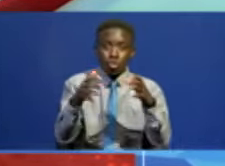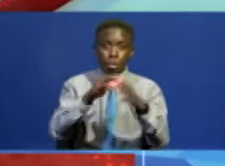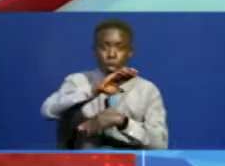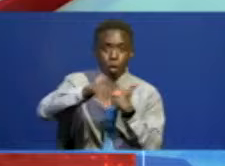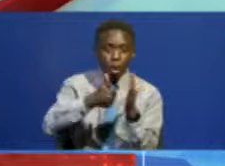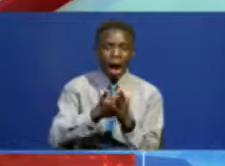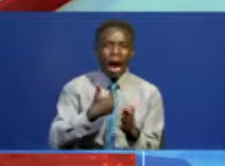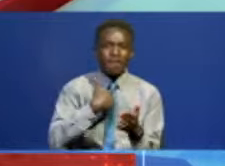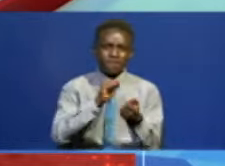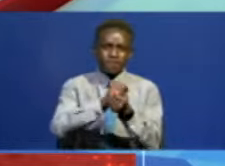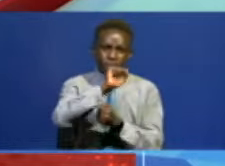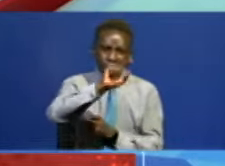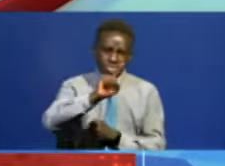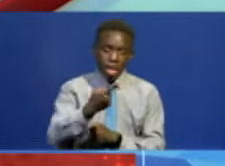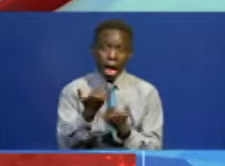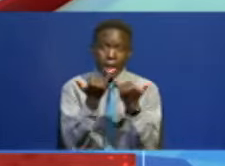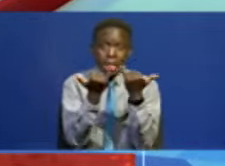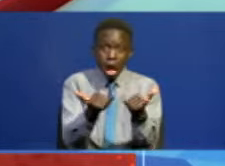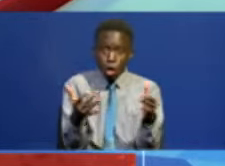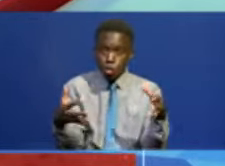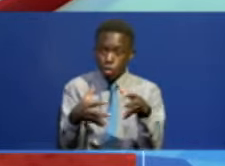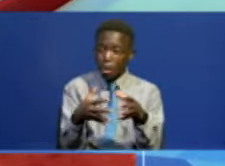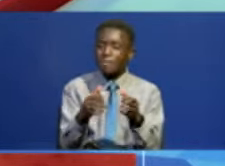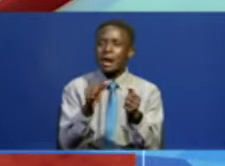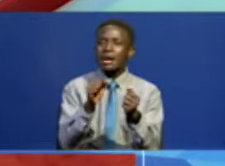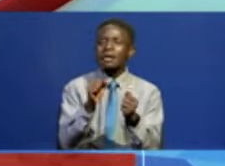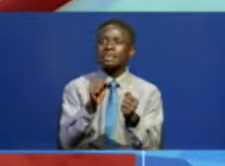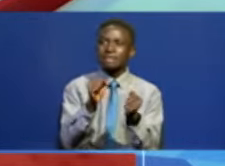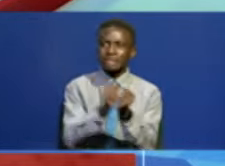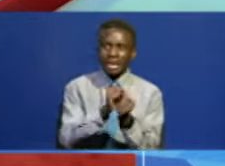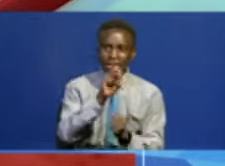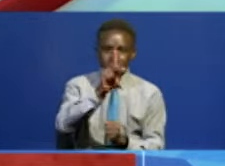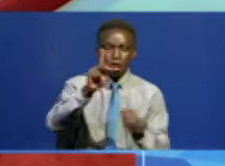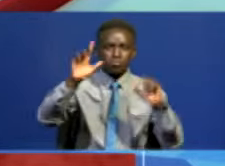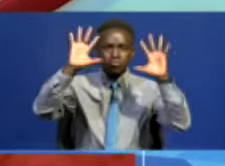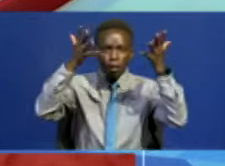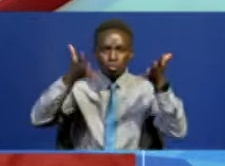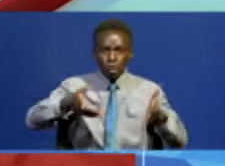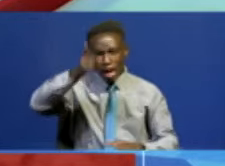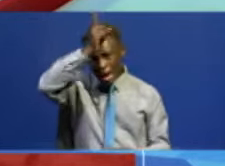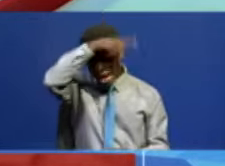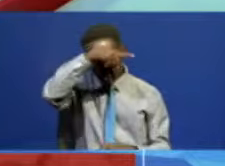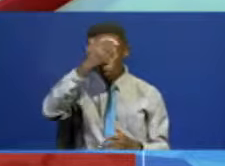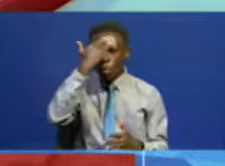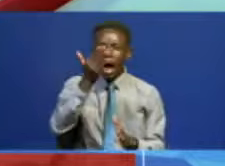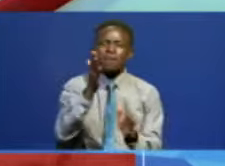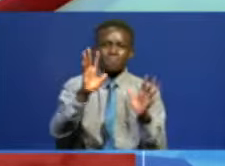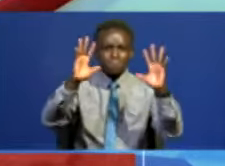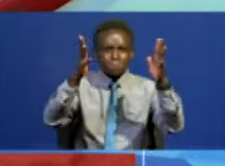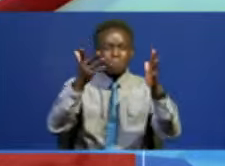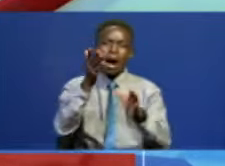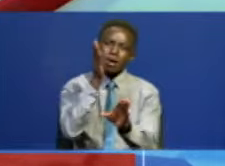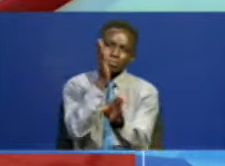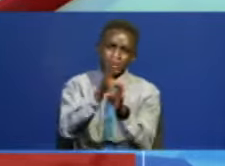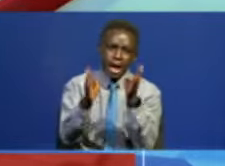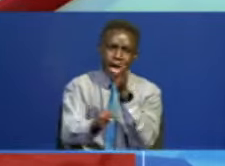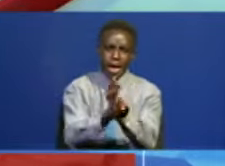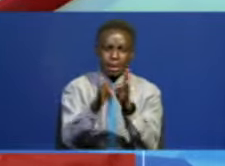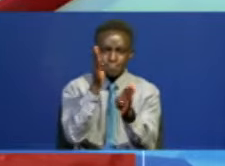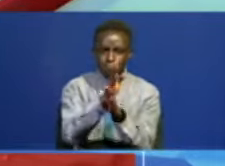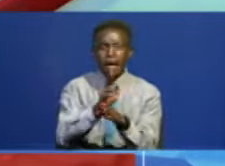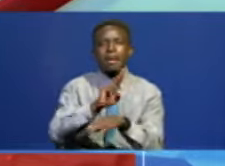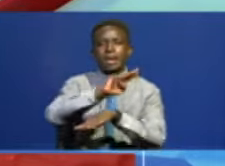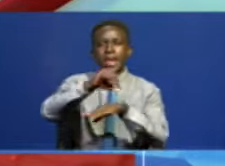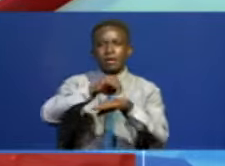kwa idadi ya sasa ya makurutu 10,000. Huku akipongeza wajibu wa huduma hiyo katika juhudi za ujenzi wa taifa, Ruto alitangaza nyongeza ya mshahara